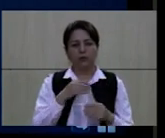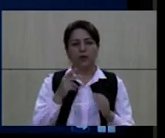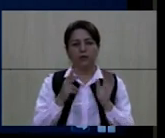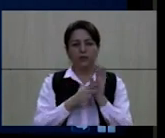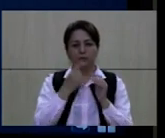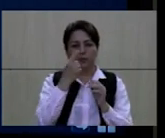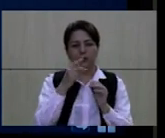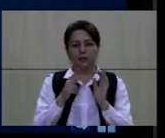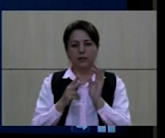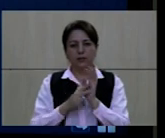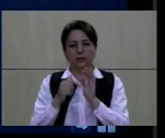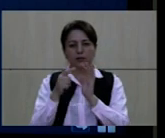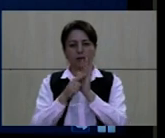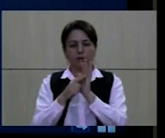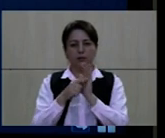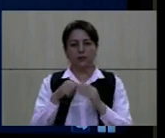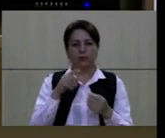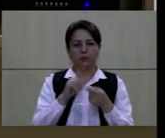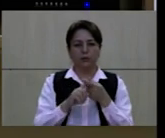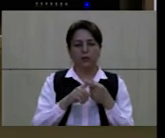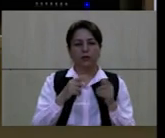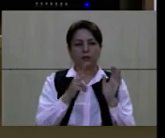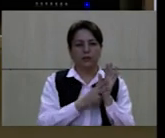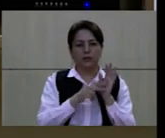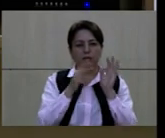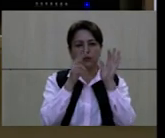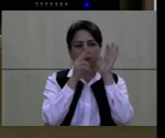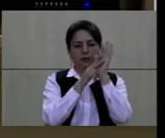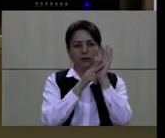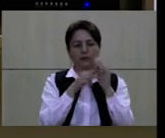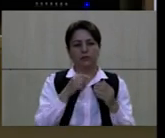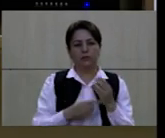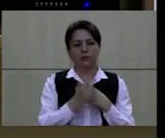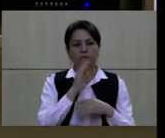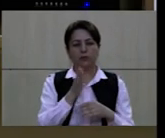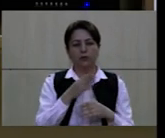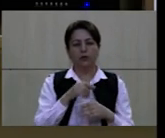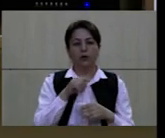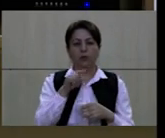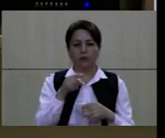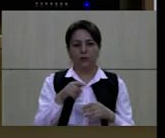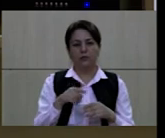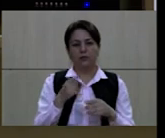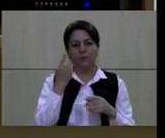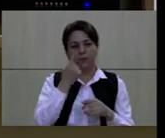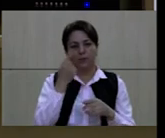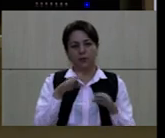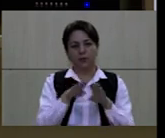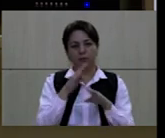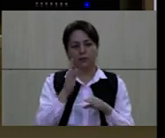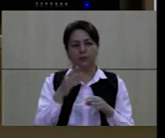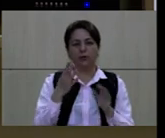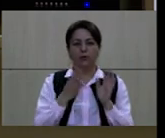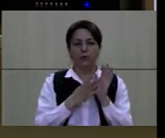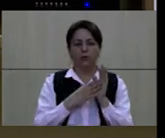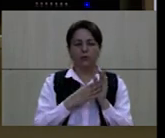ga 8 dan 7 ni qo'shsak, 8 dan 8 hosil bo'ladi. Bu esa 1 ga teng. 9 ga 1 ni